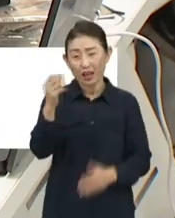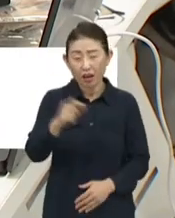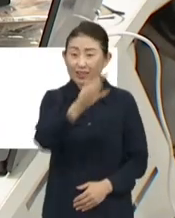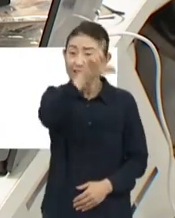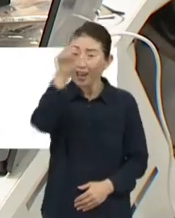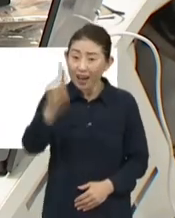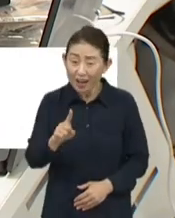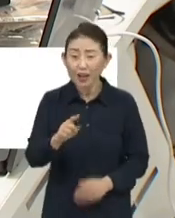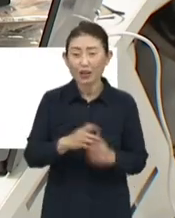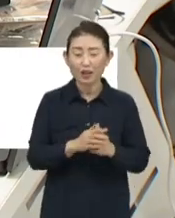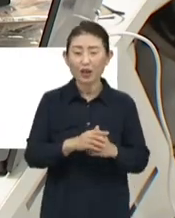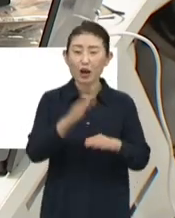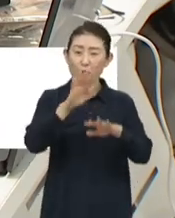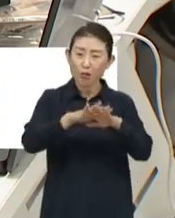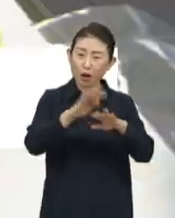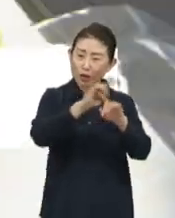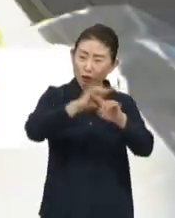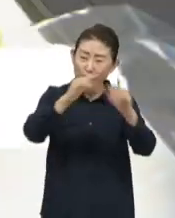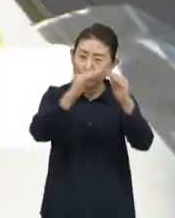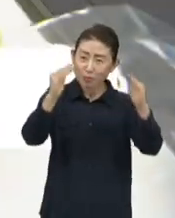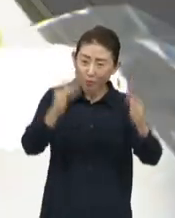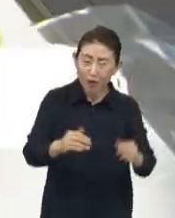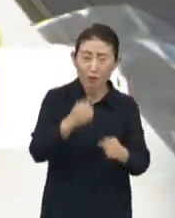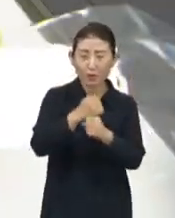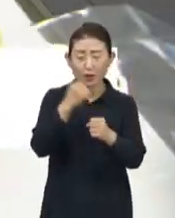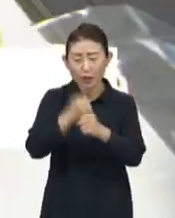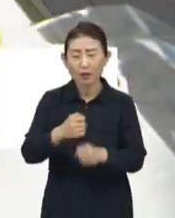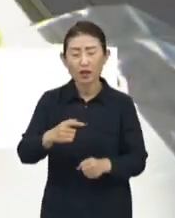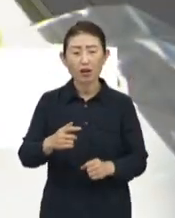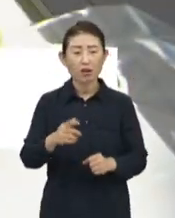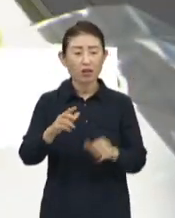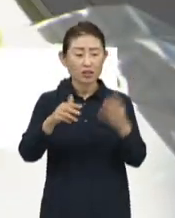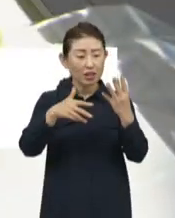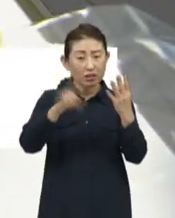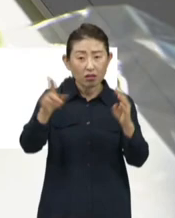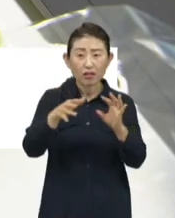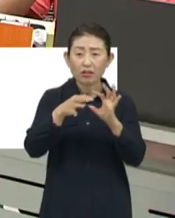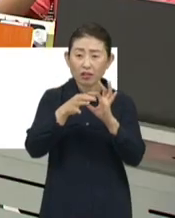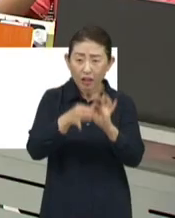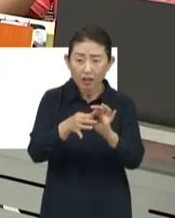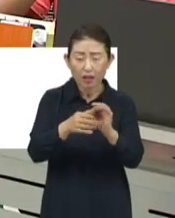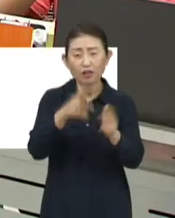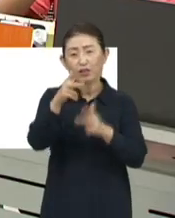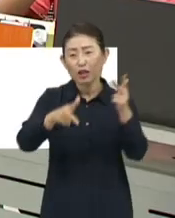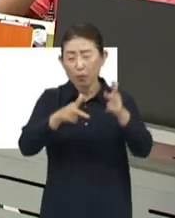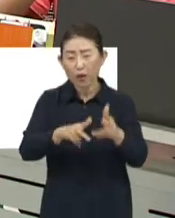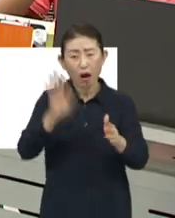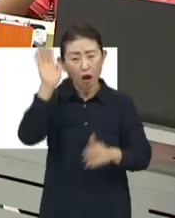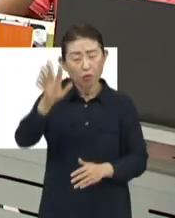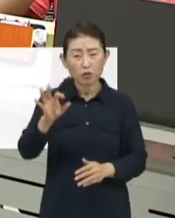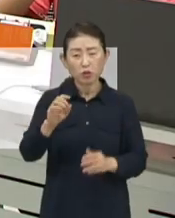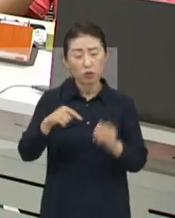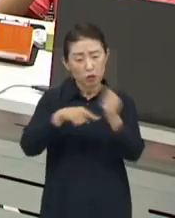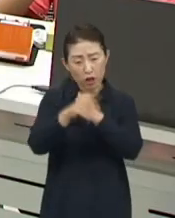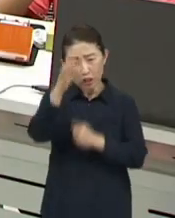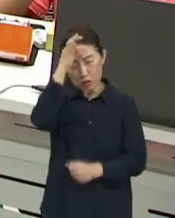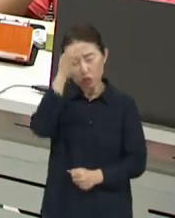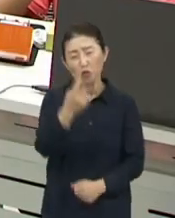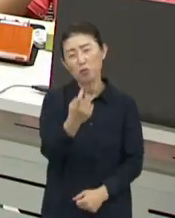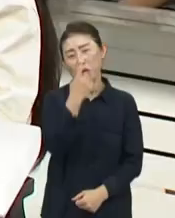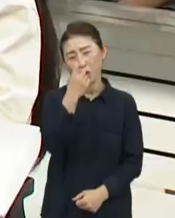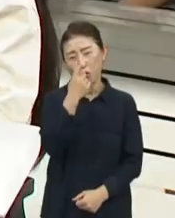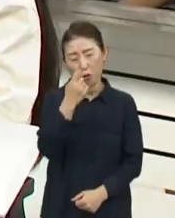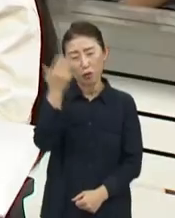스마트팜 구축하기를 비롯해 인공지능과 코딩 등 4차 산업과 첨단 과학 분야의 신기술을 체험하고 지식을